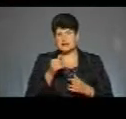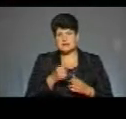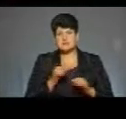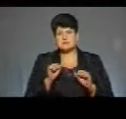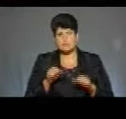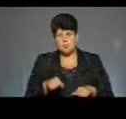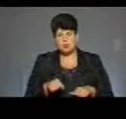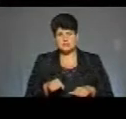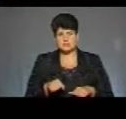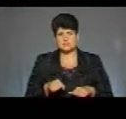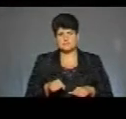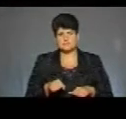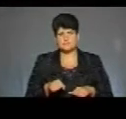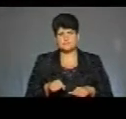можна